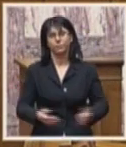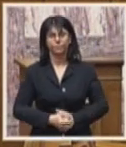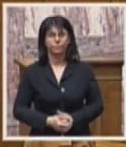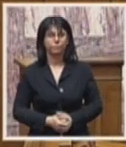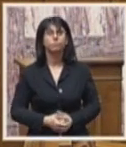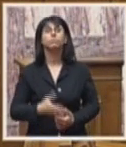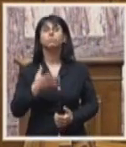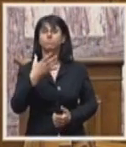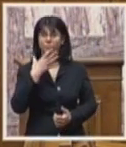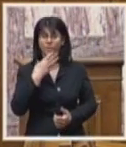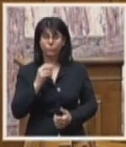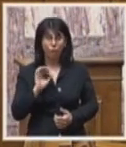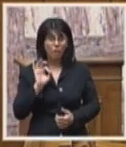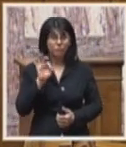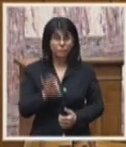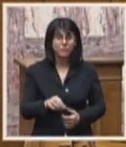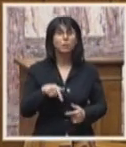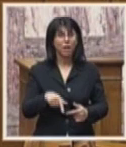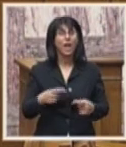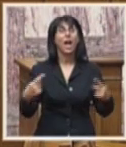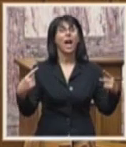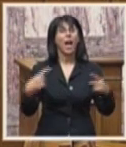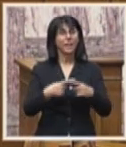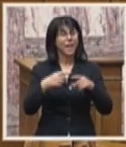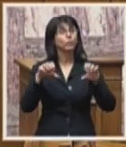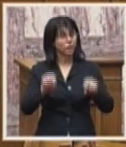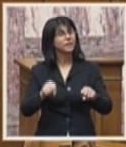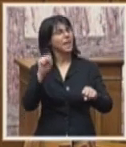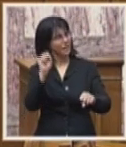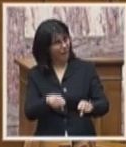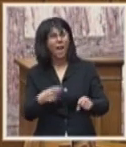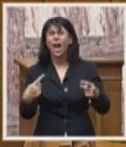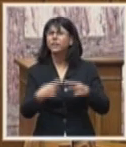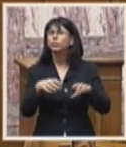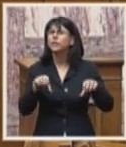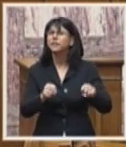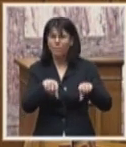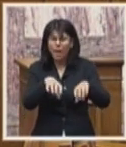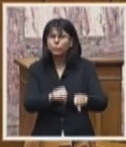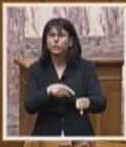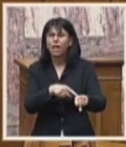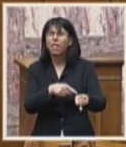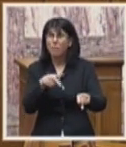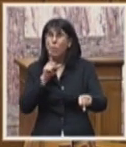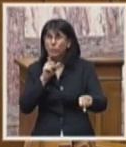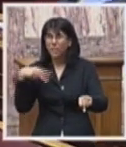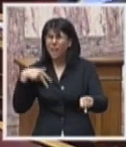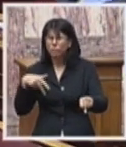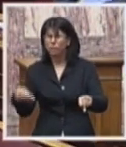Γι' αυτό είμαστε αντιεξουσιαστές, γιατί είμαστε ενάντια σε αυτού του τύπου την εξουσία, σε αυτού του τύπου το κράτος. Εμείς θέλουμε ένα